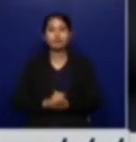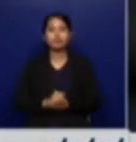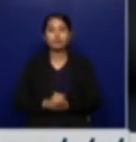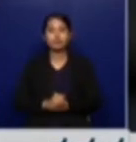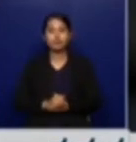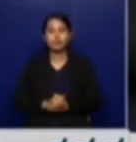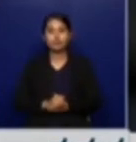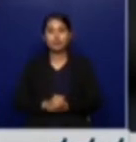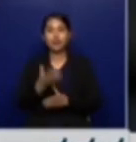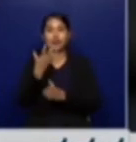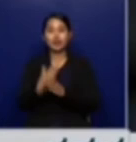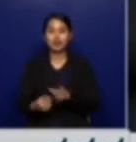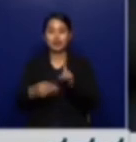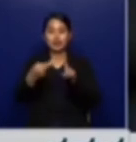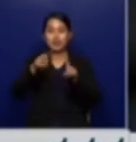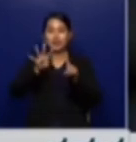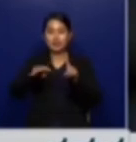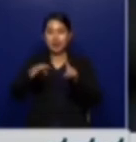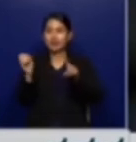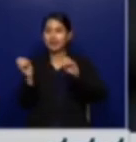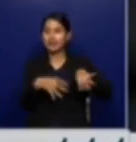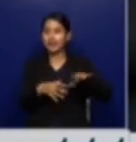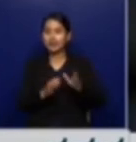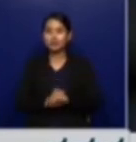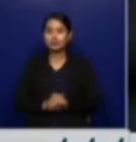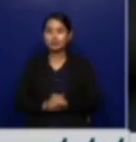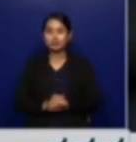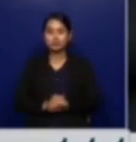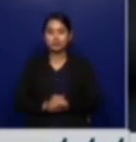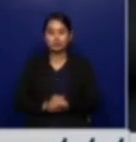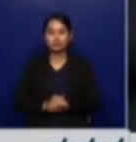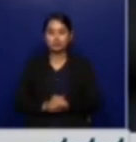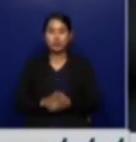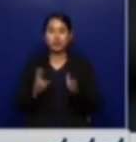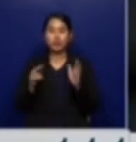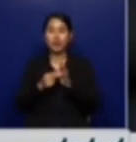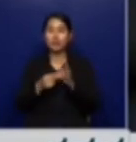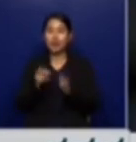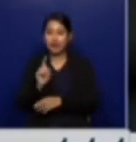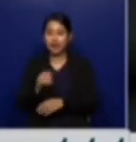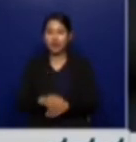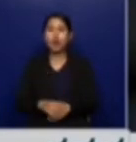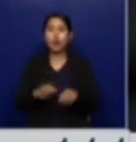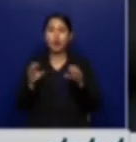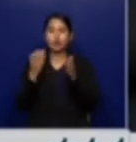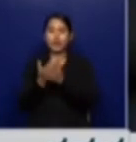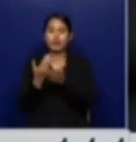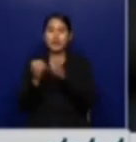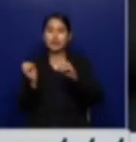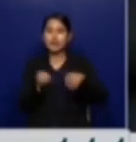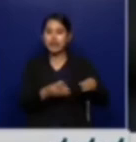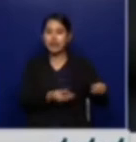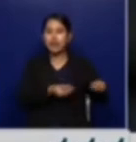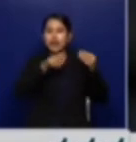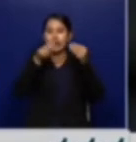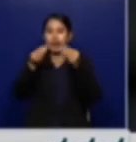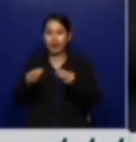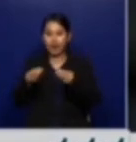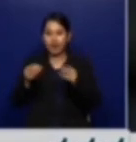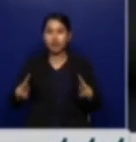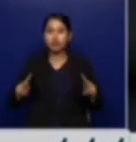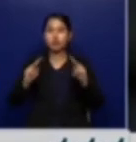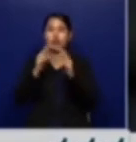17,000 เหลือ 14,000 ล้านก็คือตัดทิ้งเราใช้ภาษาก็คืนคลังก็คือไม่ต้อง